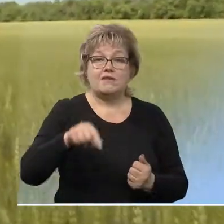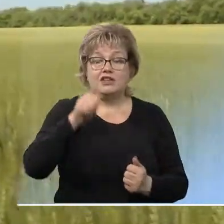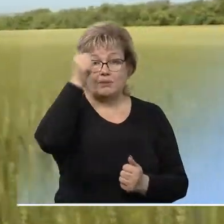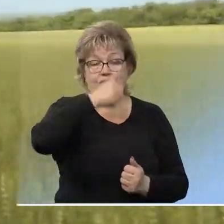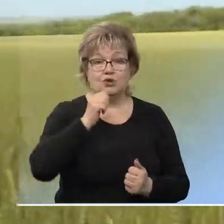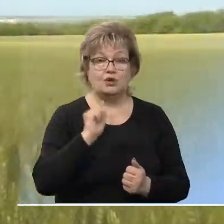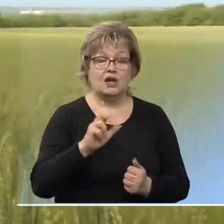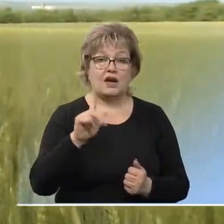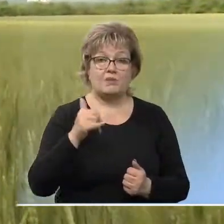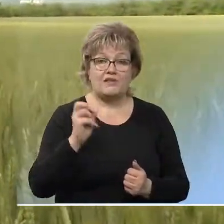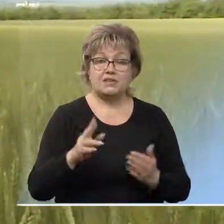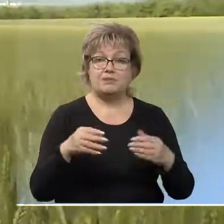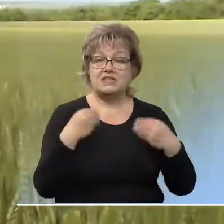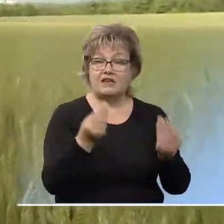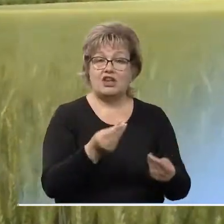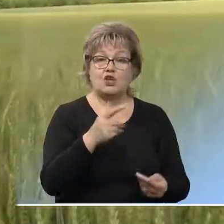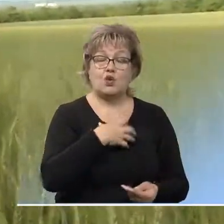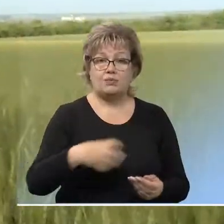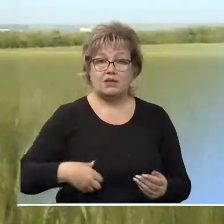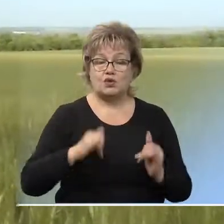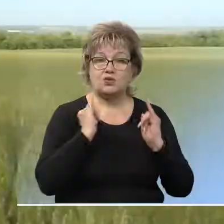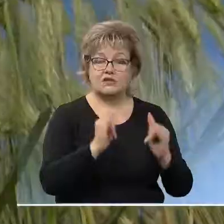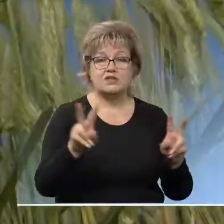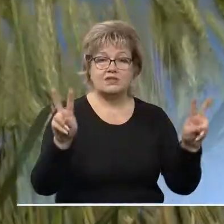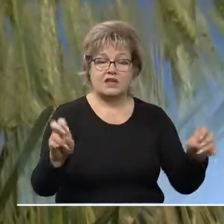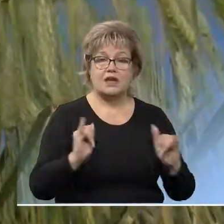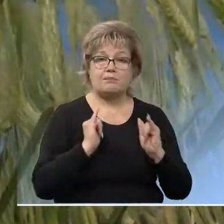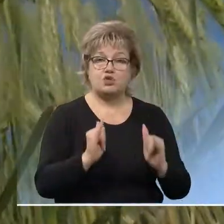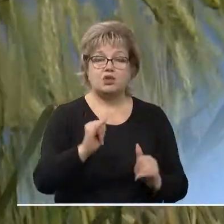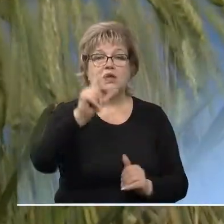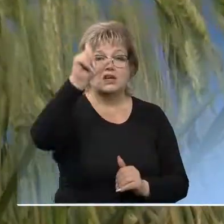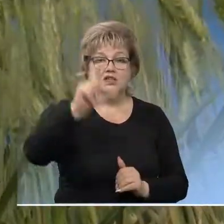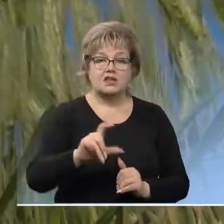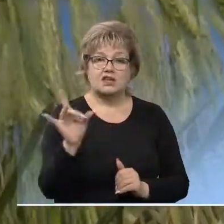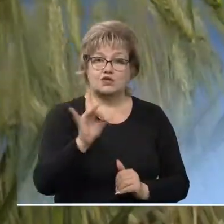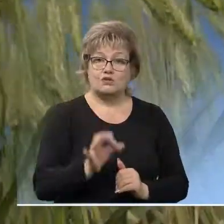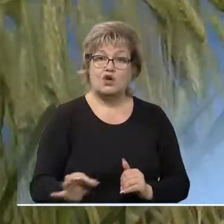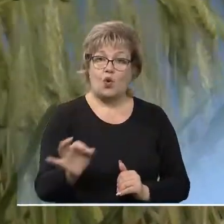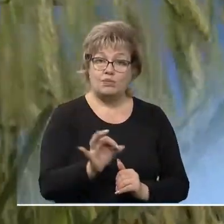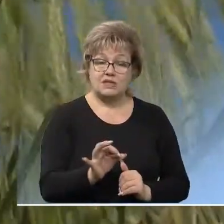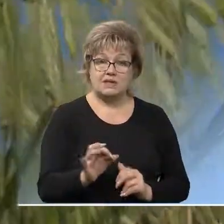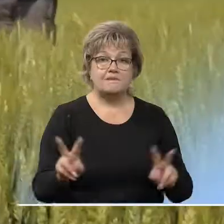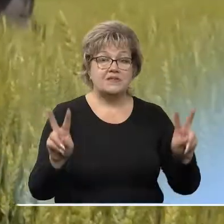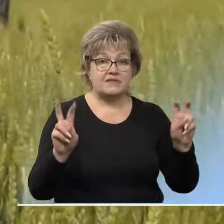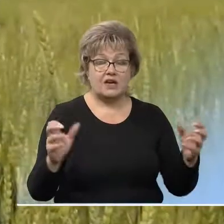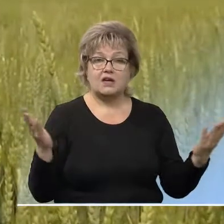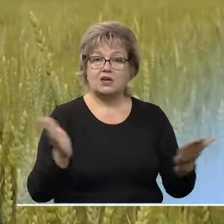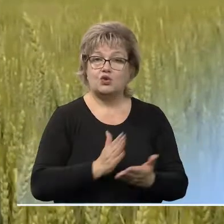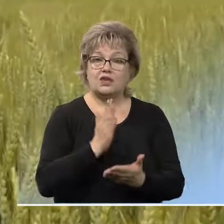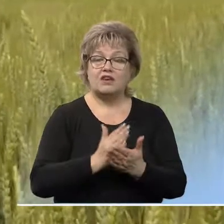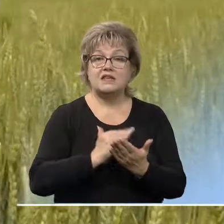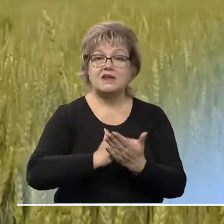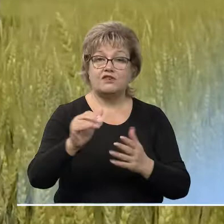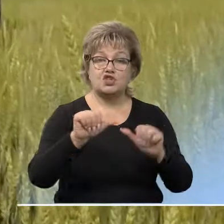этом году Анатолий Иванович Гробовец по представлению губернатора удостоен звания «Почетный гражданин Ростовской области». Звание,